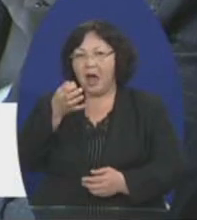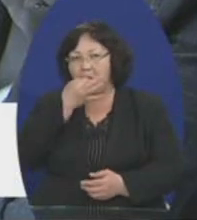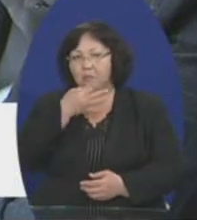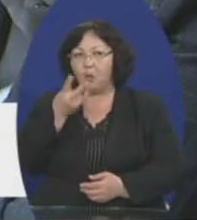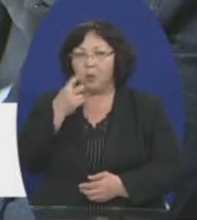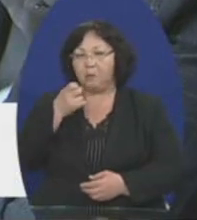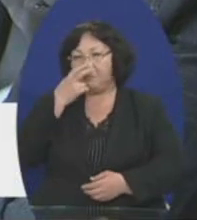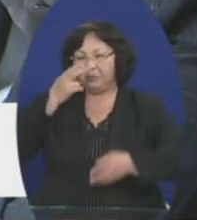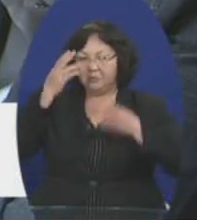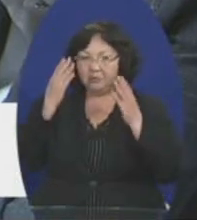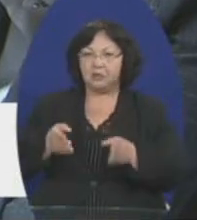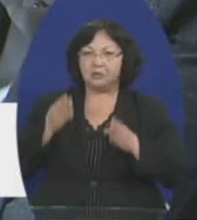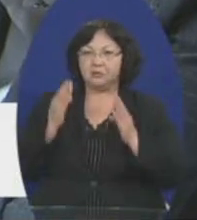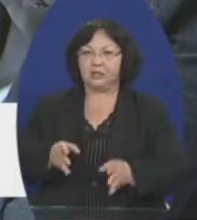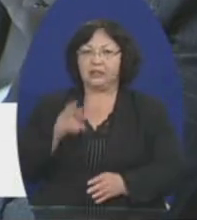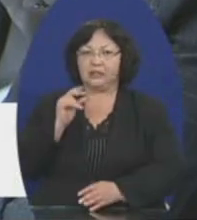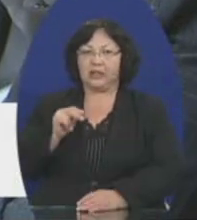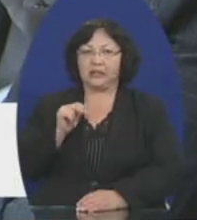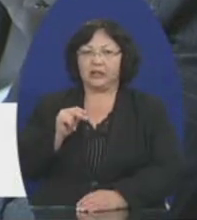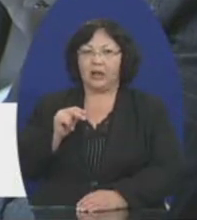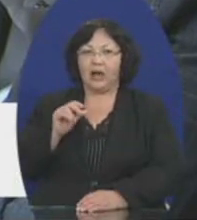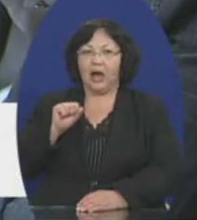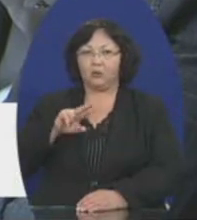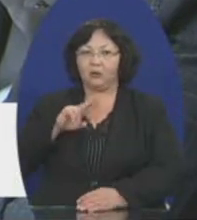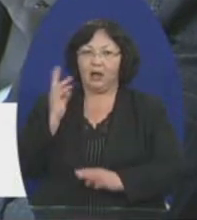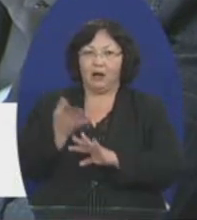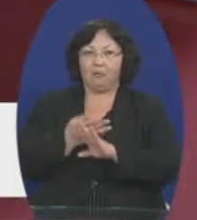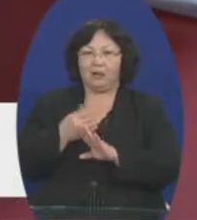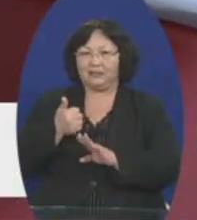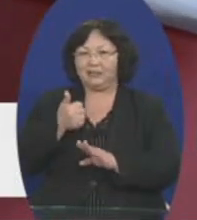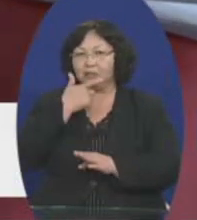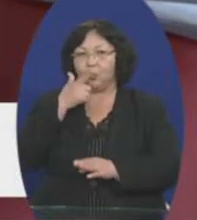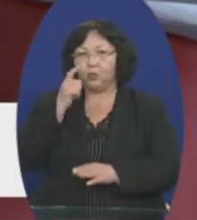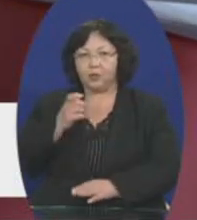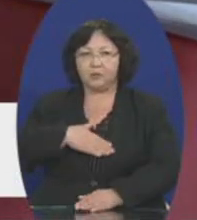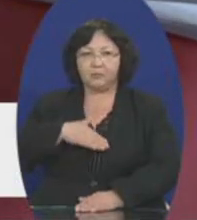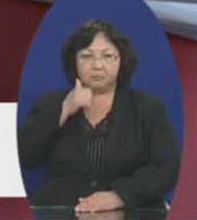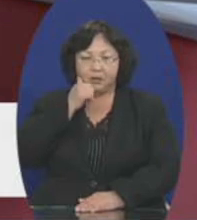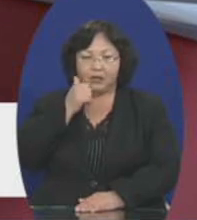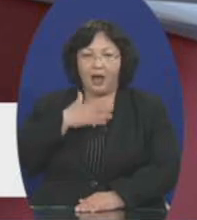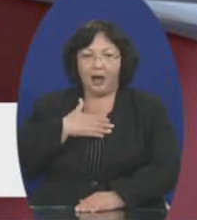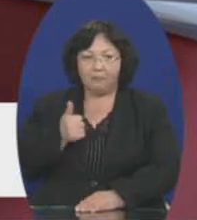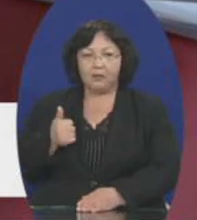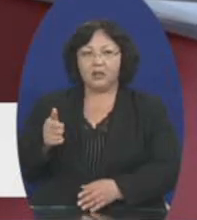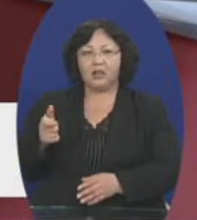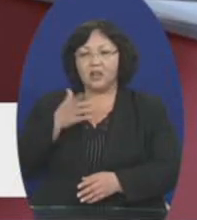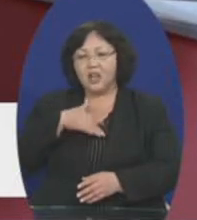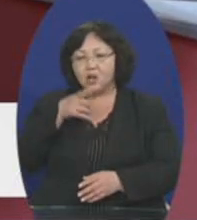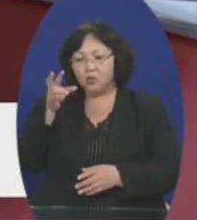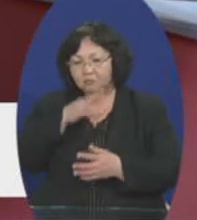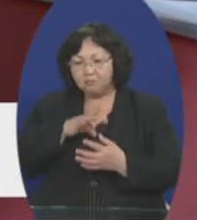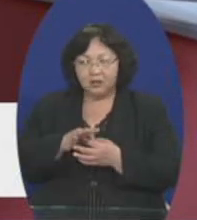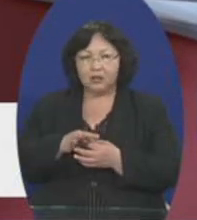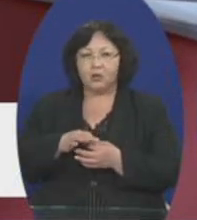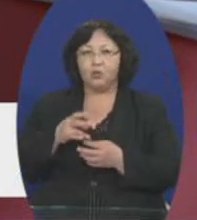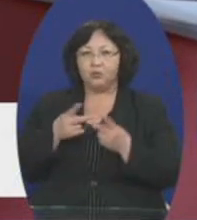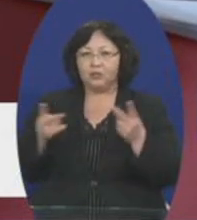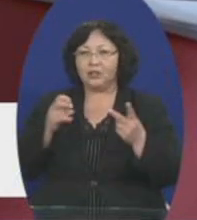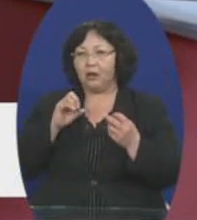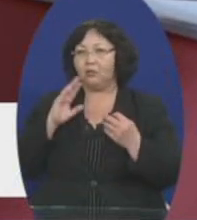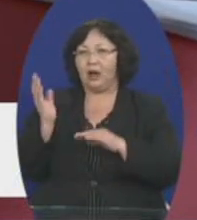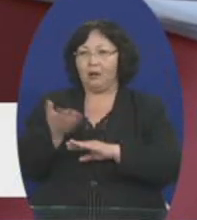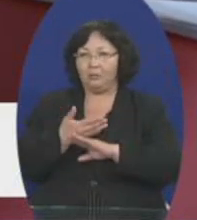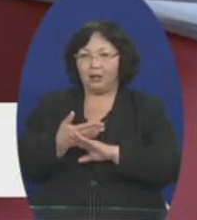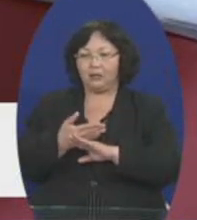тогтоогдож чанар аюулгүй байдалж тодорхойлогдож байна. Үүний гороор хүний амнаас эрүүл мэнд бүр цаашлаад үндэсний аюулгүй байдлын хэмжээнд сүудэр